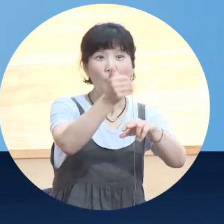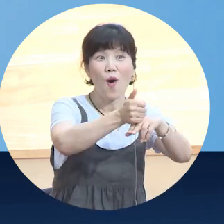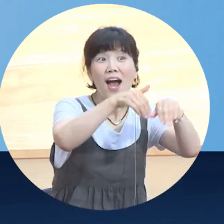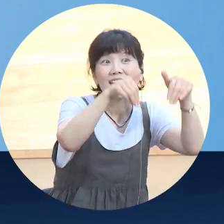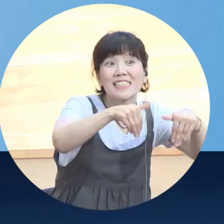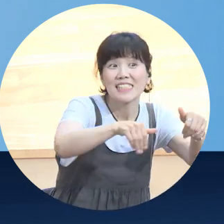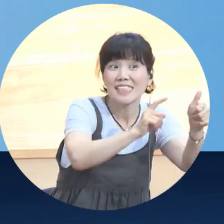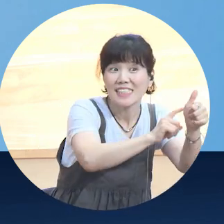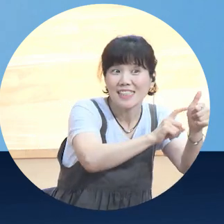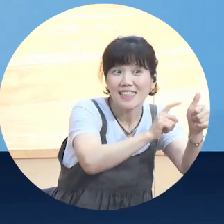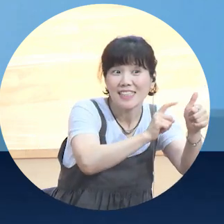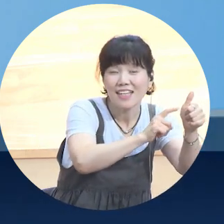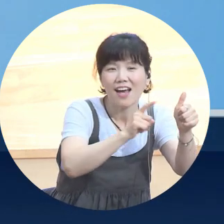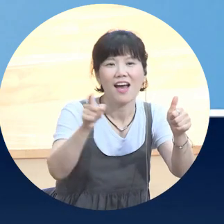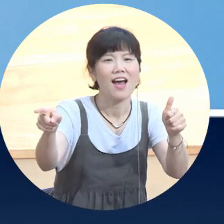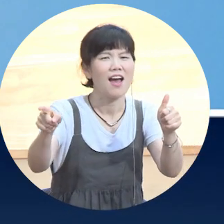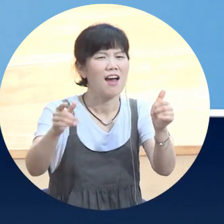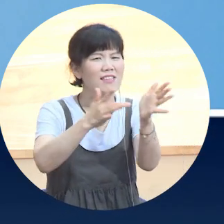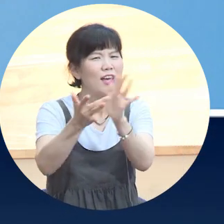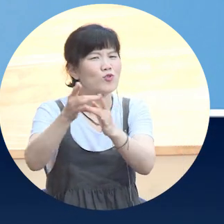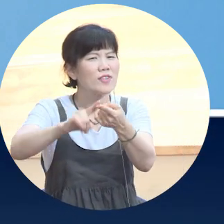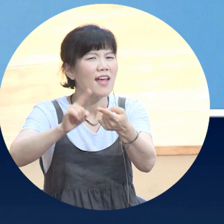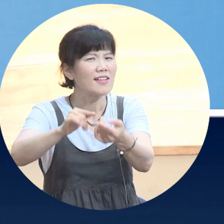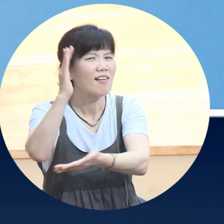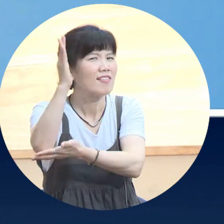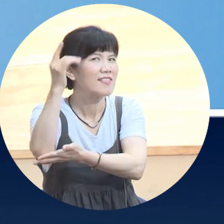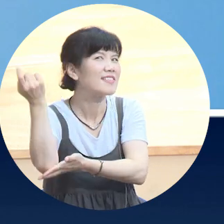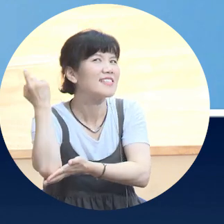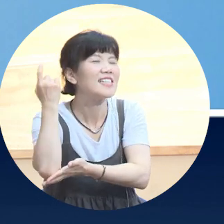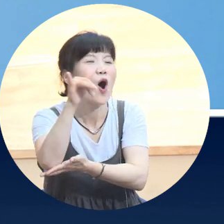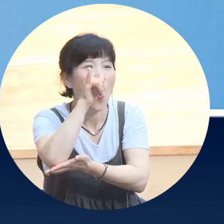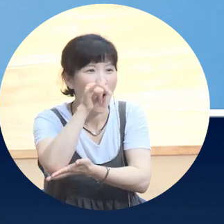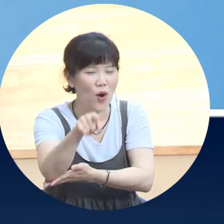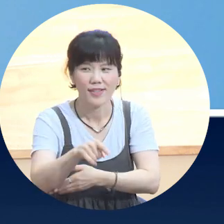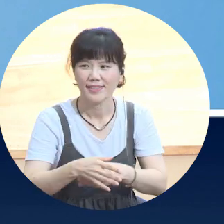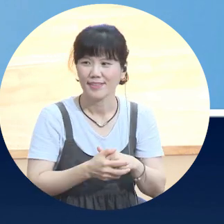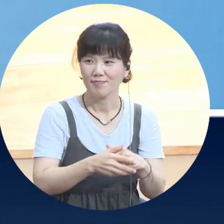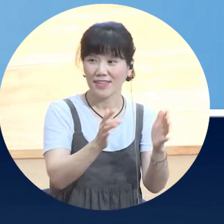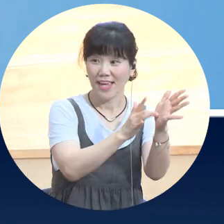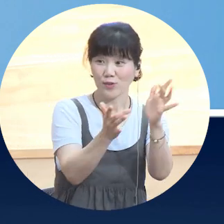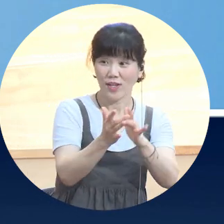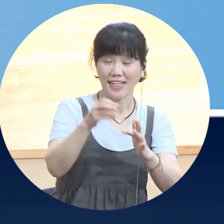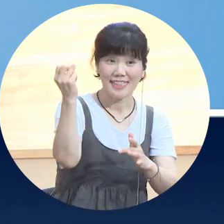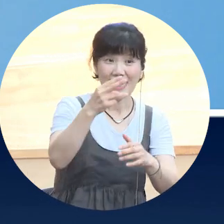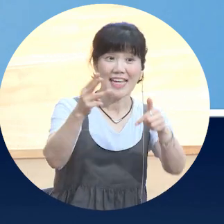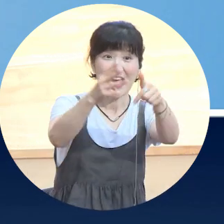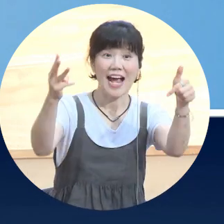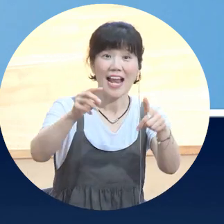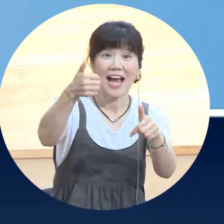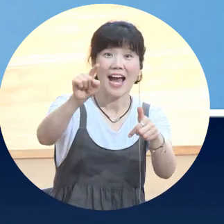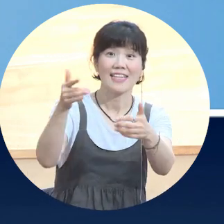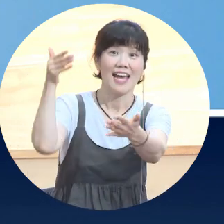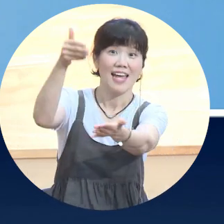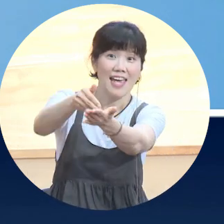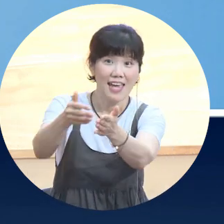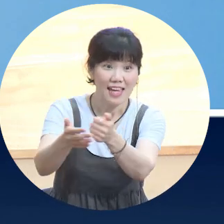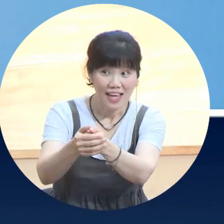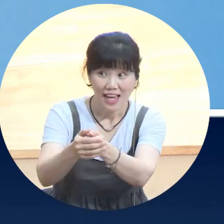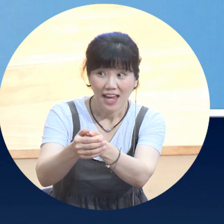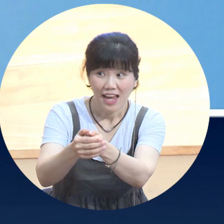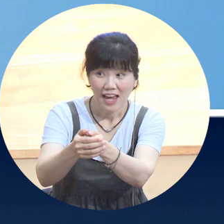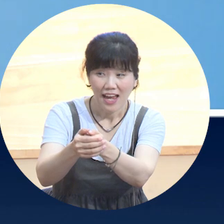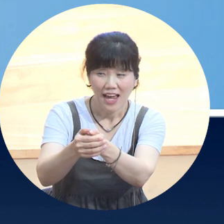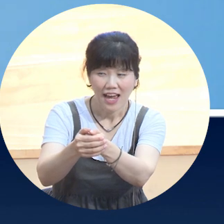자사 16절에 힌트를 주는데 보세요 예수께서 다시 갈릴리 가나 이르신 이 최선의 물을 물로 포도주를